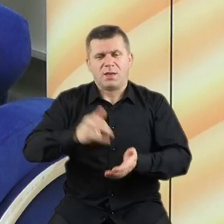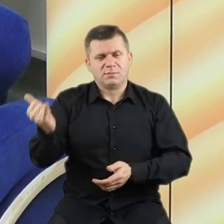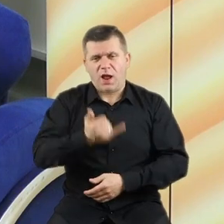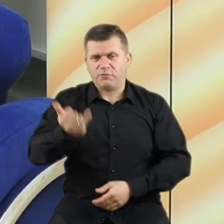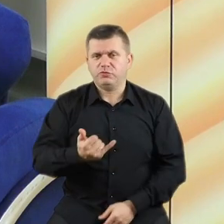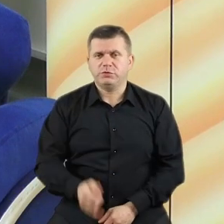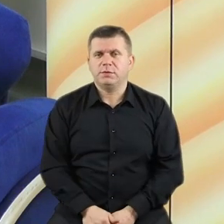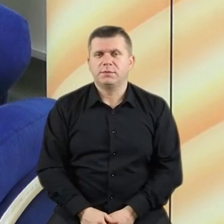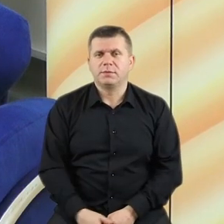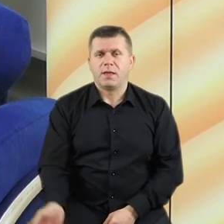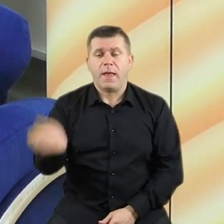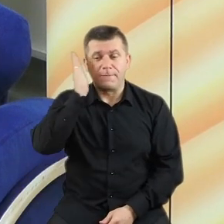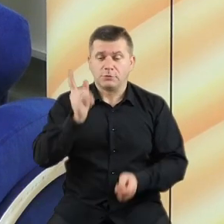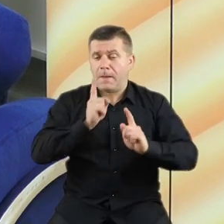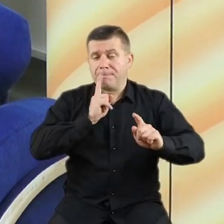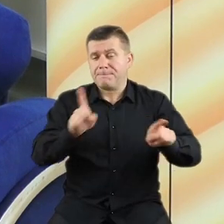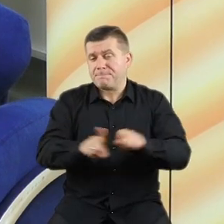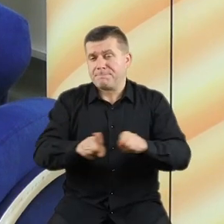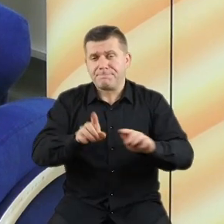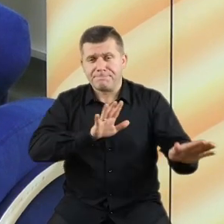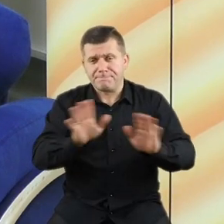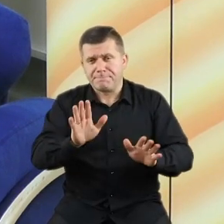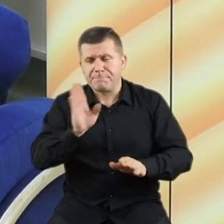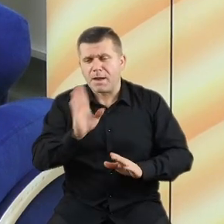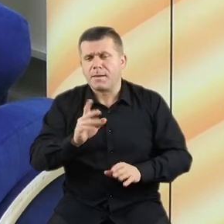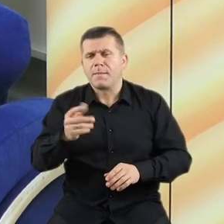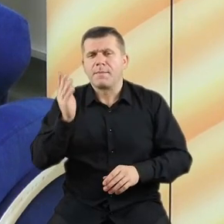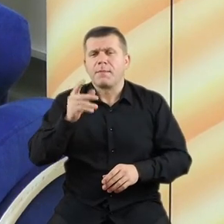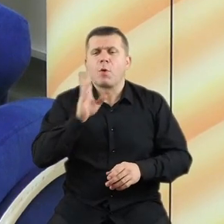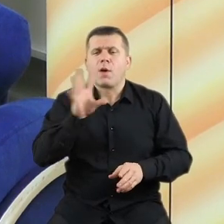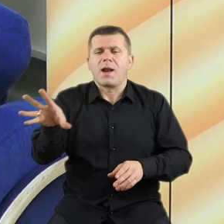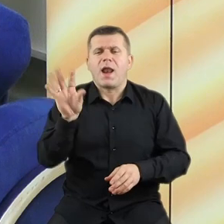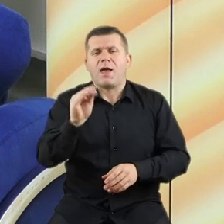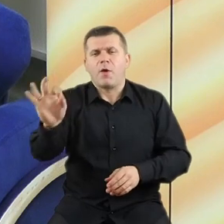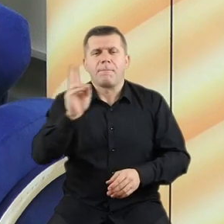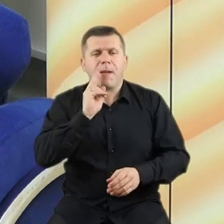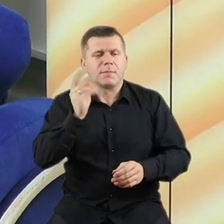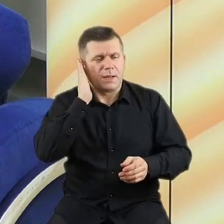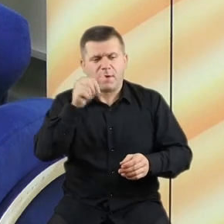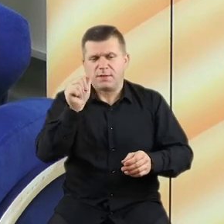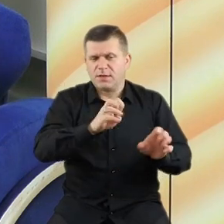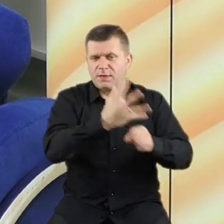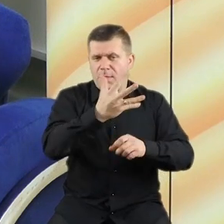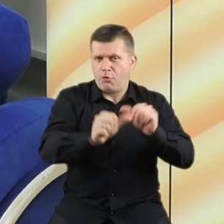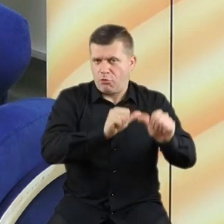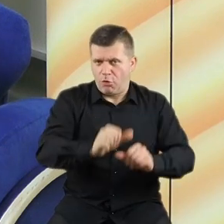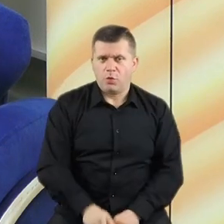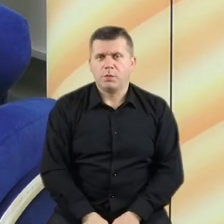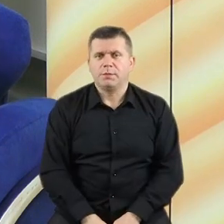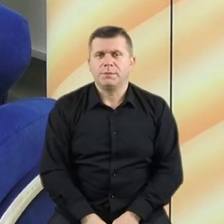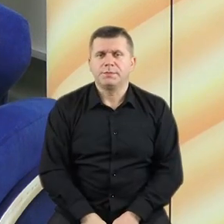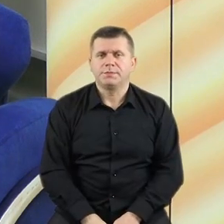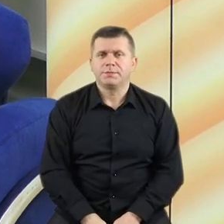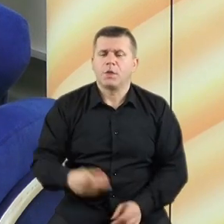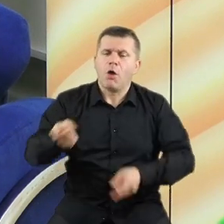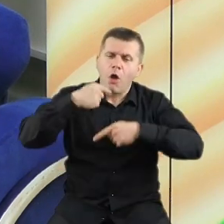na zawsze i mieszka w tym samym domu, w którym zamieszkała ze swoją mamą w 45 roku. I ona opowiadała, jak tam było w tym 45